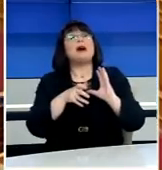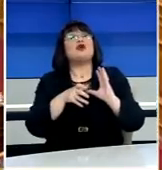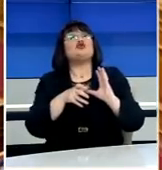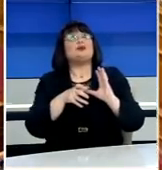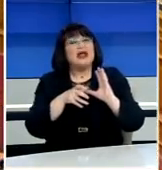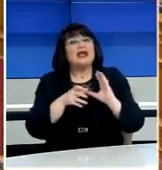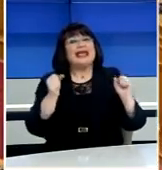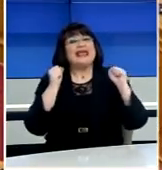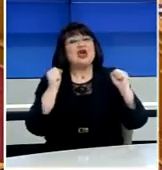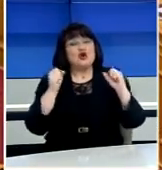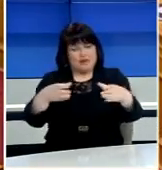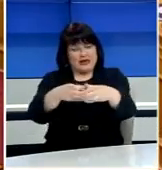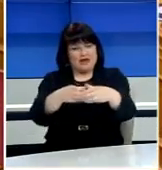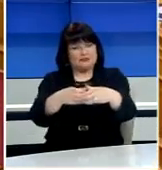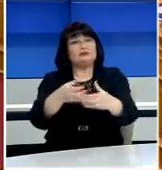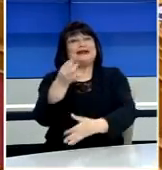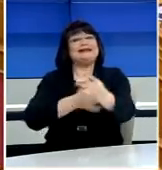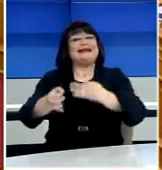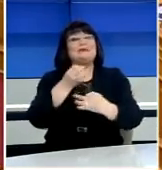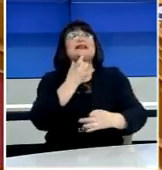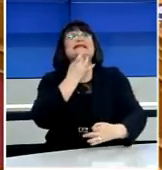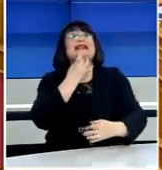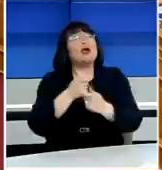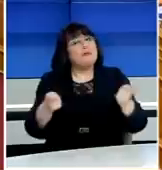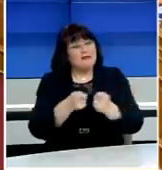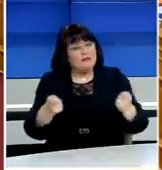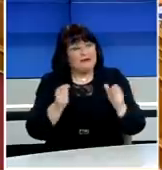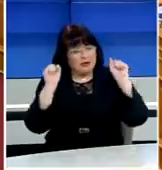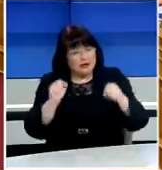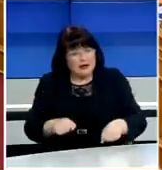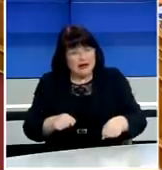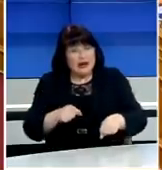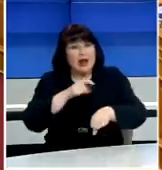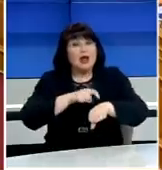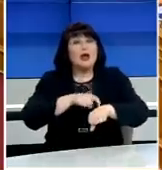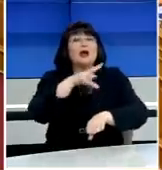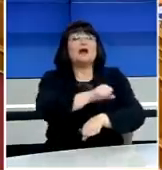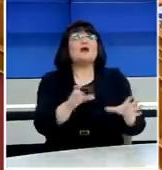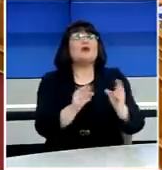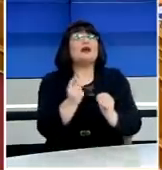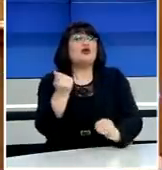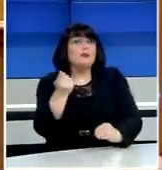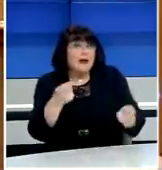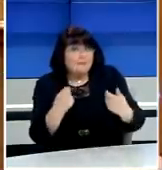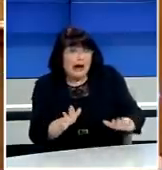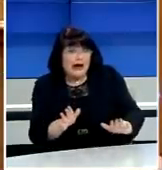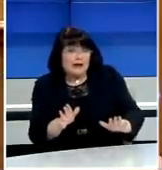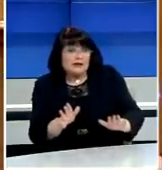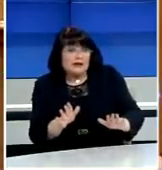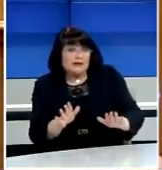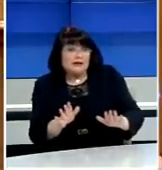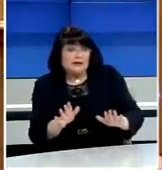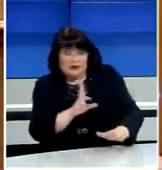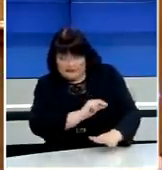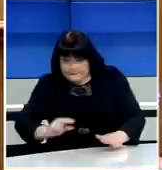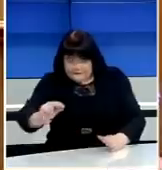κοινότητας. Και έλαβε και σκληρά προληπτικά μέτρα. Έλαβε όμως προληπτικά μέτρα και για την οικονομία. Έλαβε οριζόντια